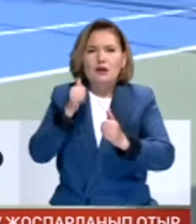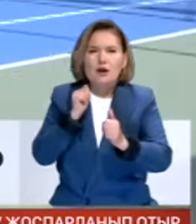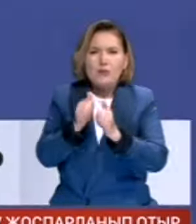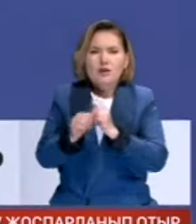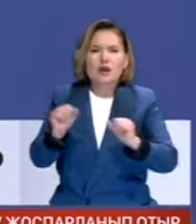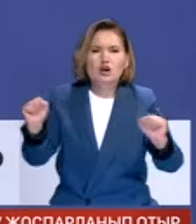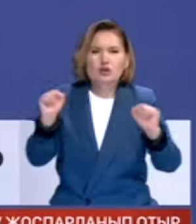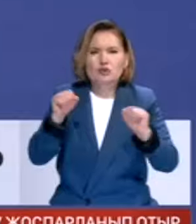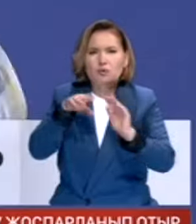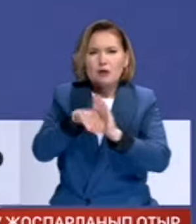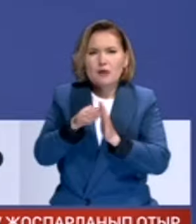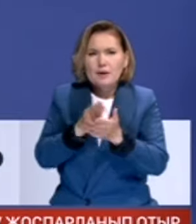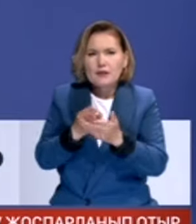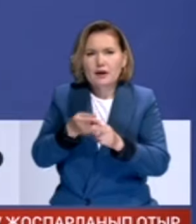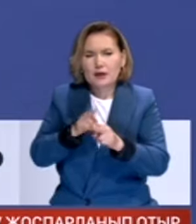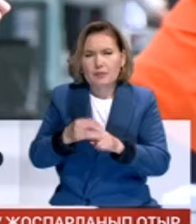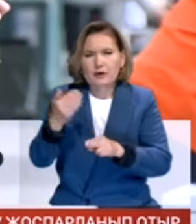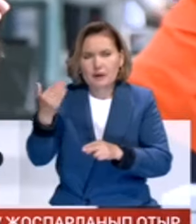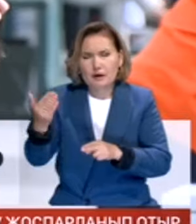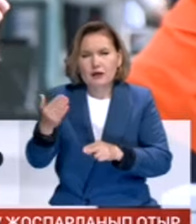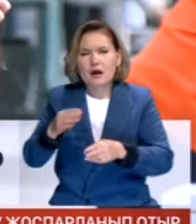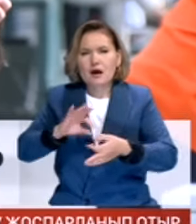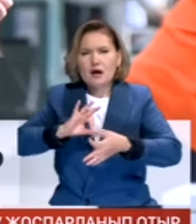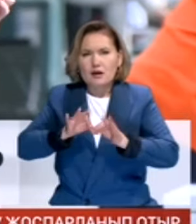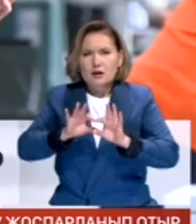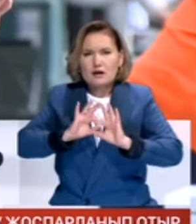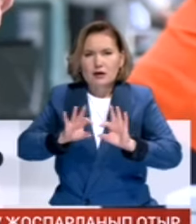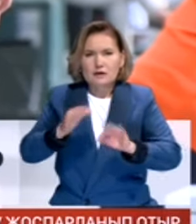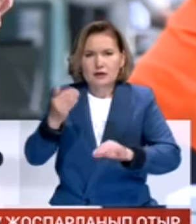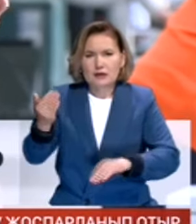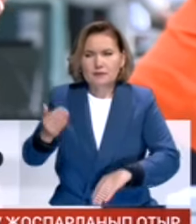жарған спортшылар бар. Солардың бірі тілшімізге сұхбат берді.